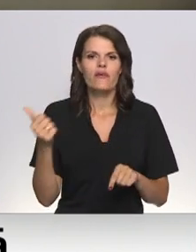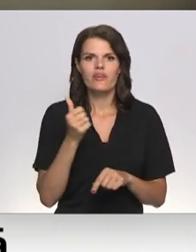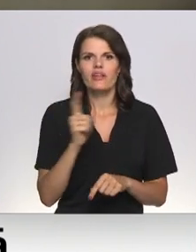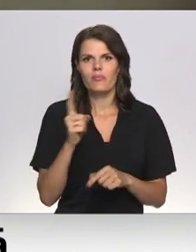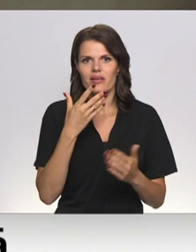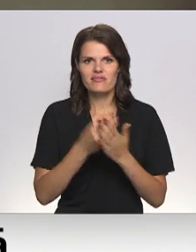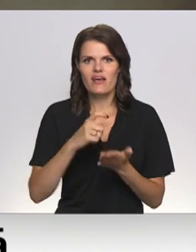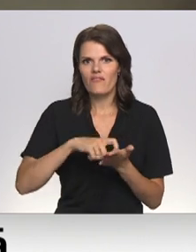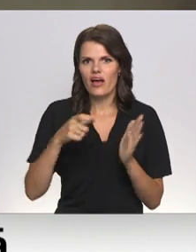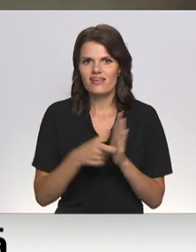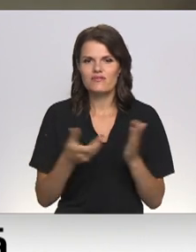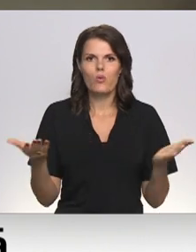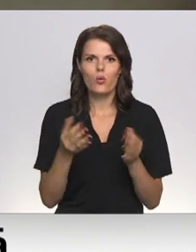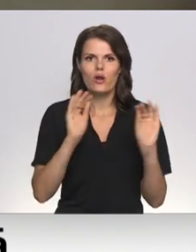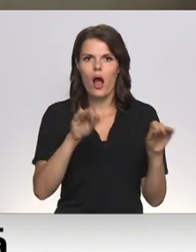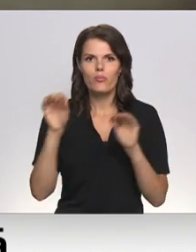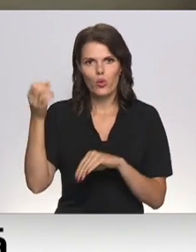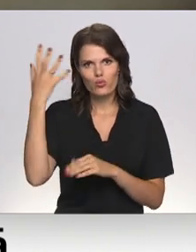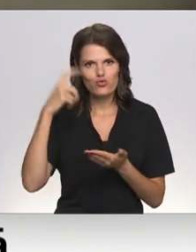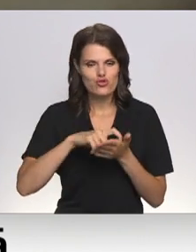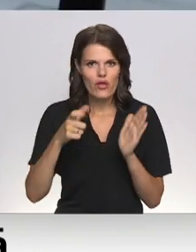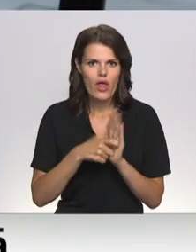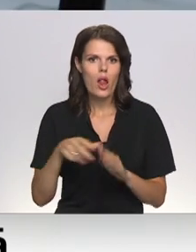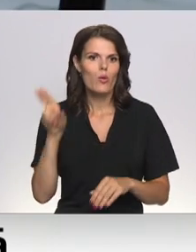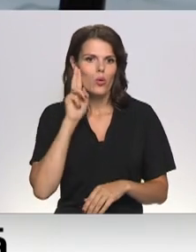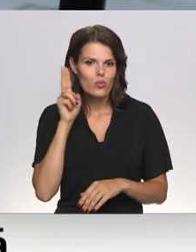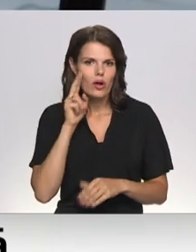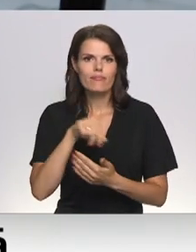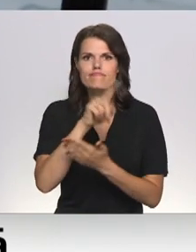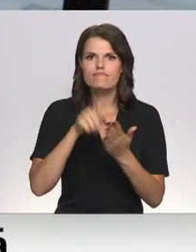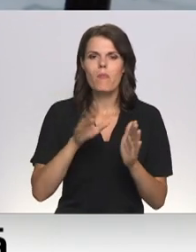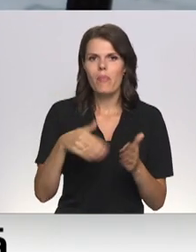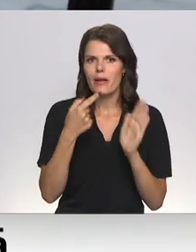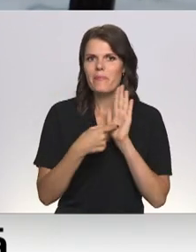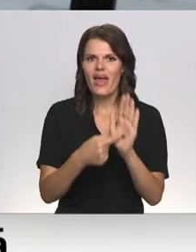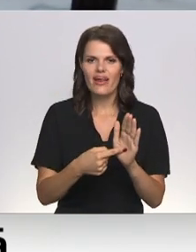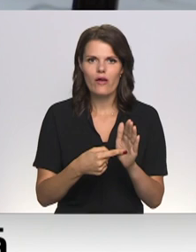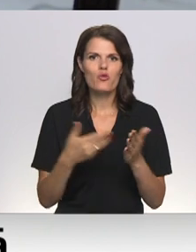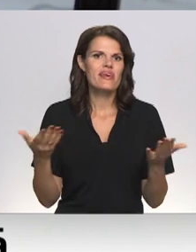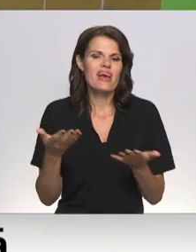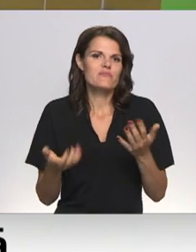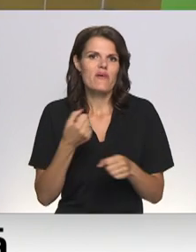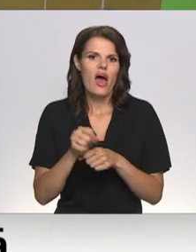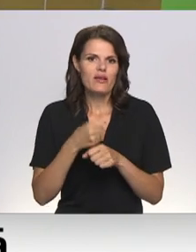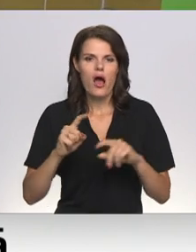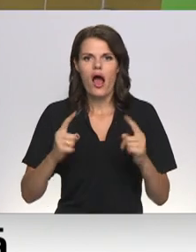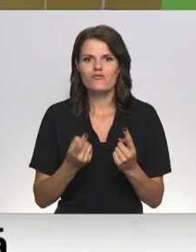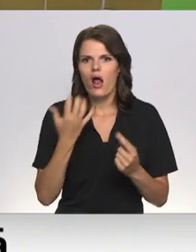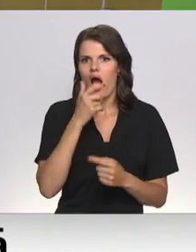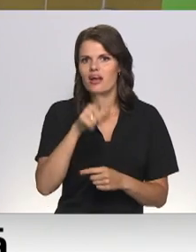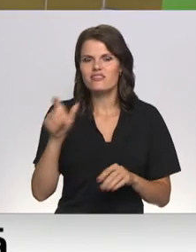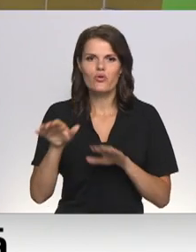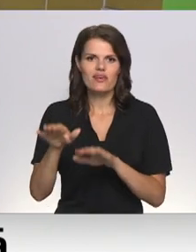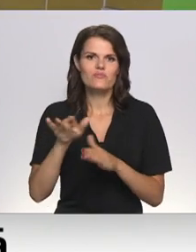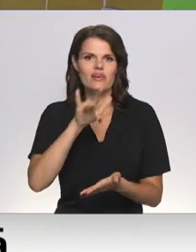sava istaba, kura aprīkota ar dušas telpam, ar tualeti. Vaicājot par pierādījumiem iespējamai vardarbībai aizturēto ārzemnieku